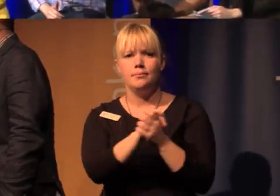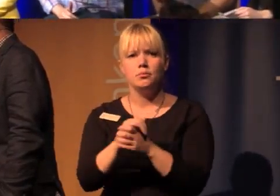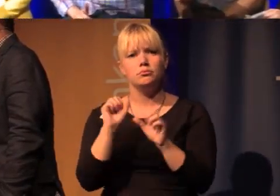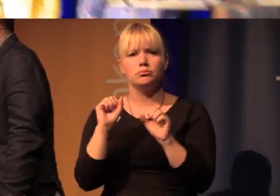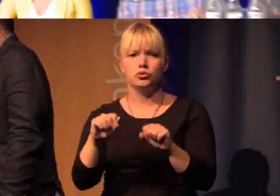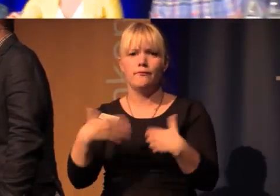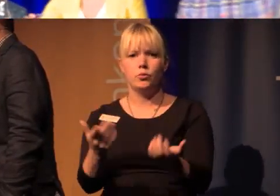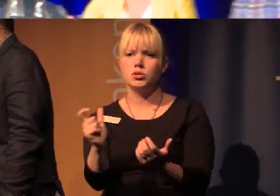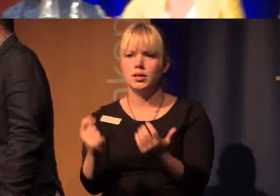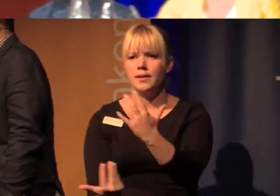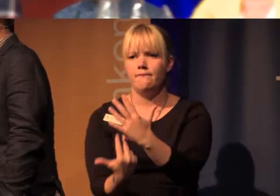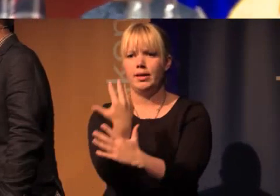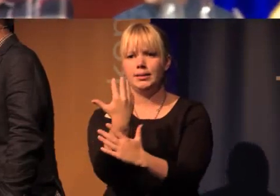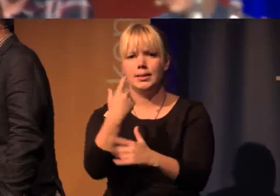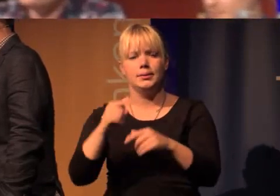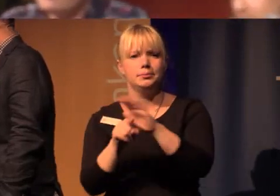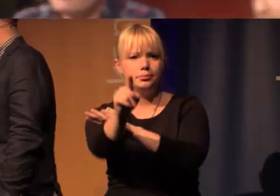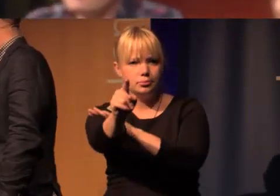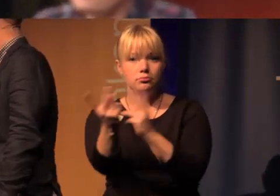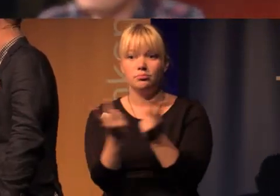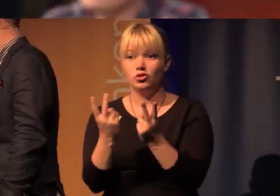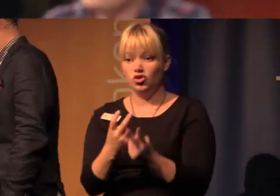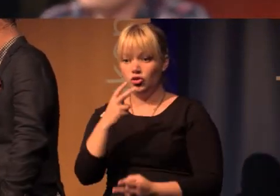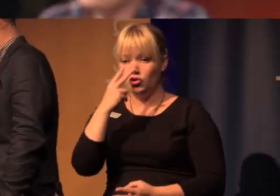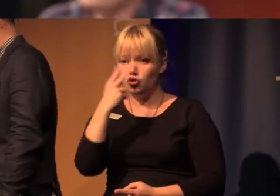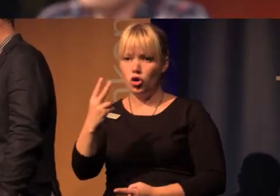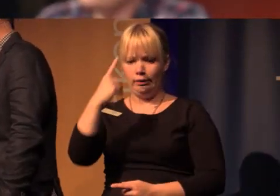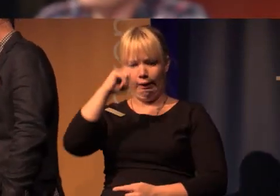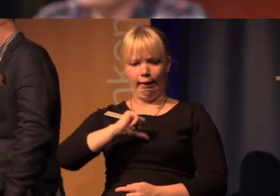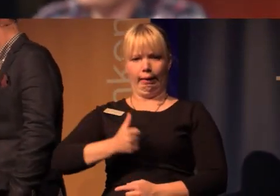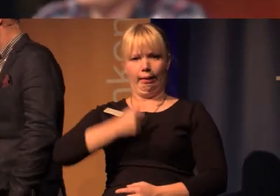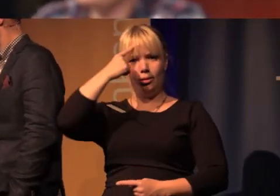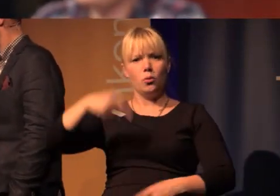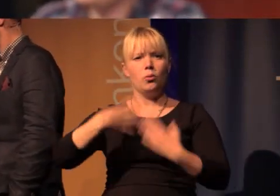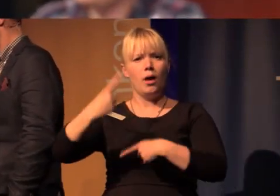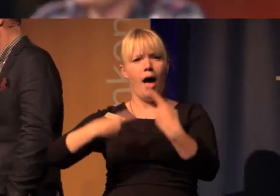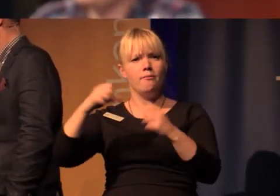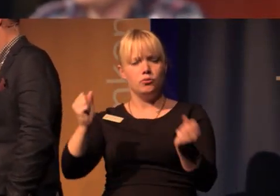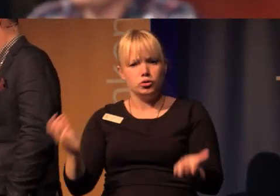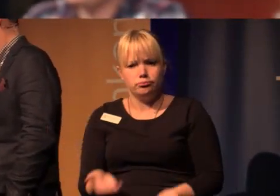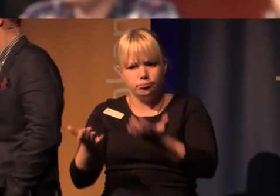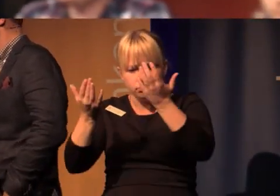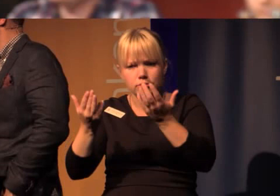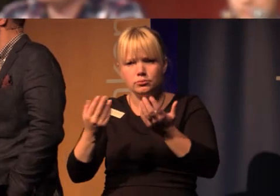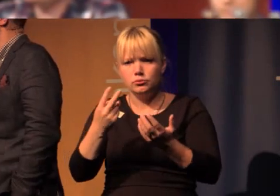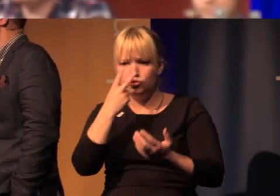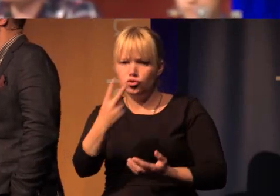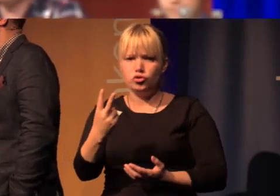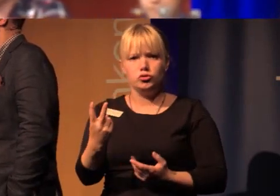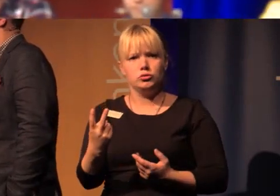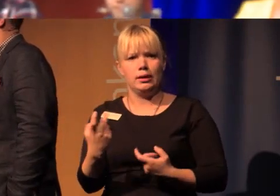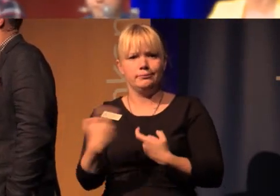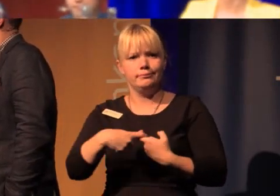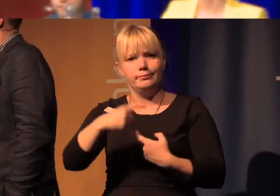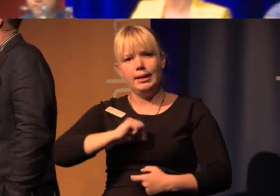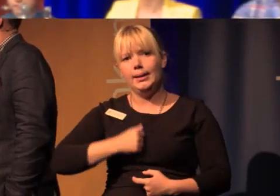för det krävs också att man uppvärderar synen på det egna kulturarvet, synen på den egna kulturen. Och det här är någonting som